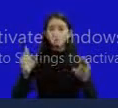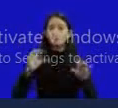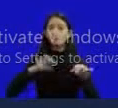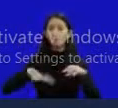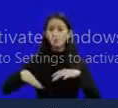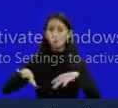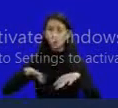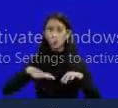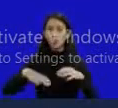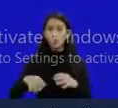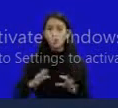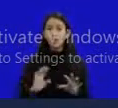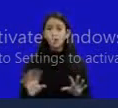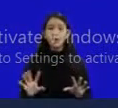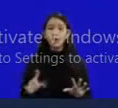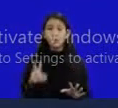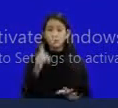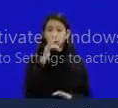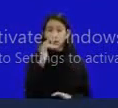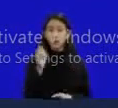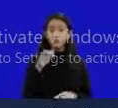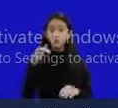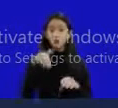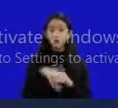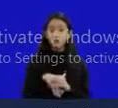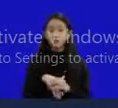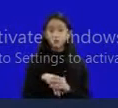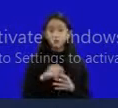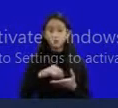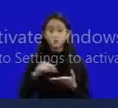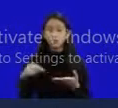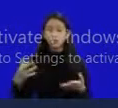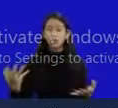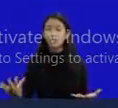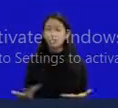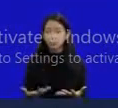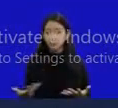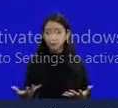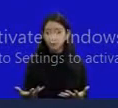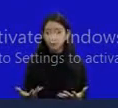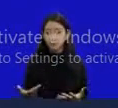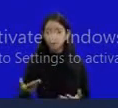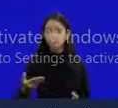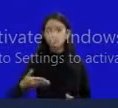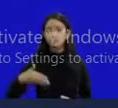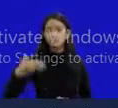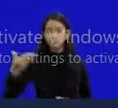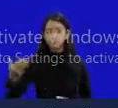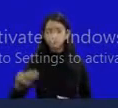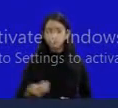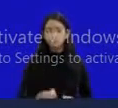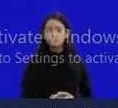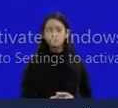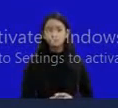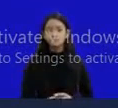protokolnya bukan seperti masuk sekolah normal berikut